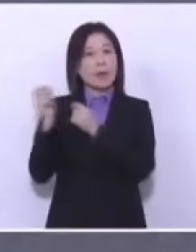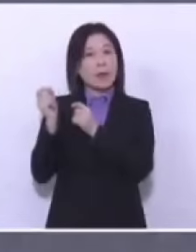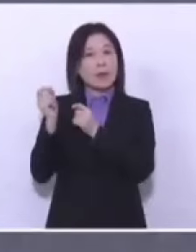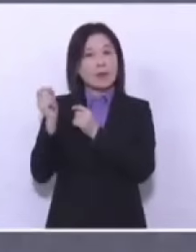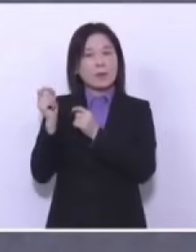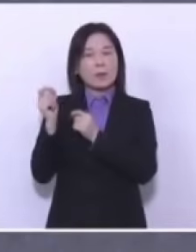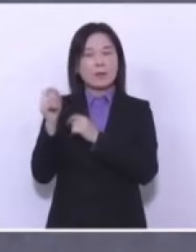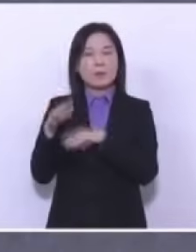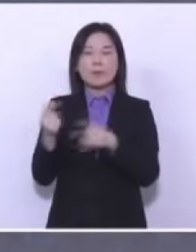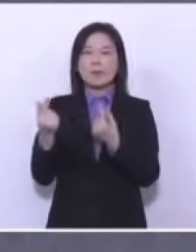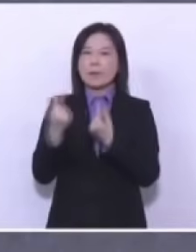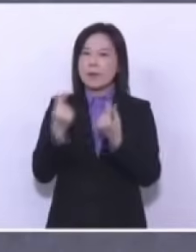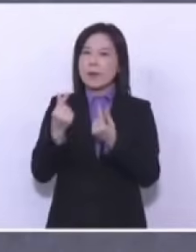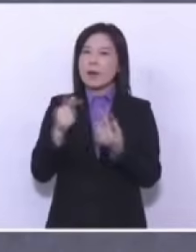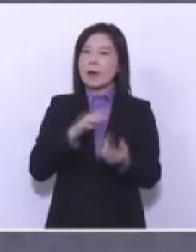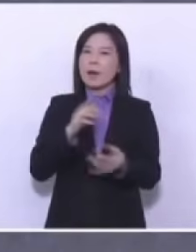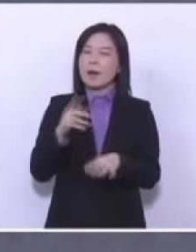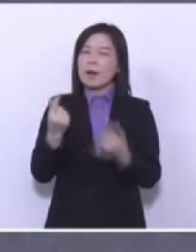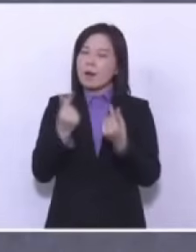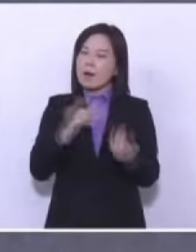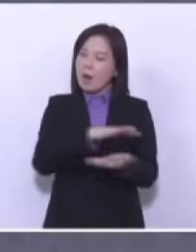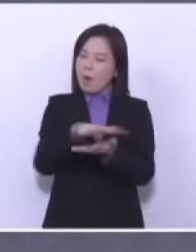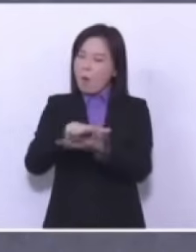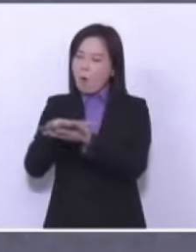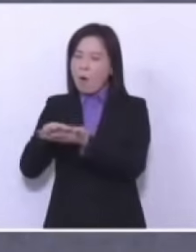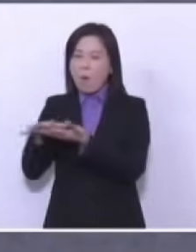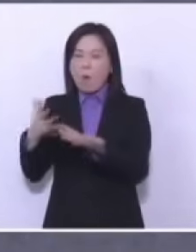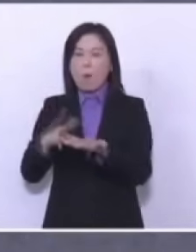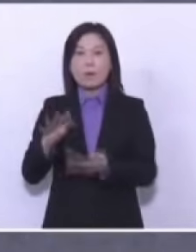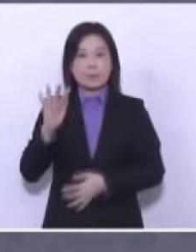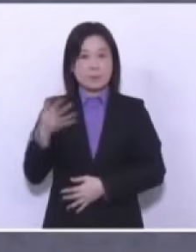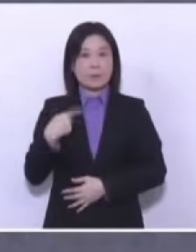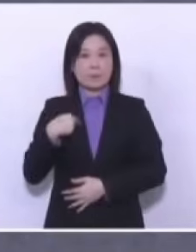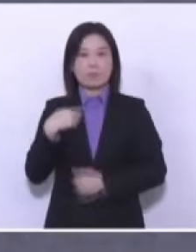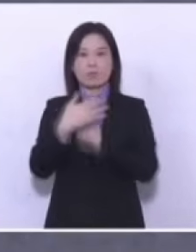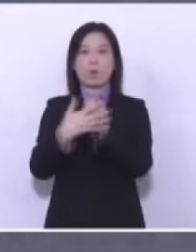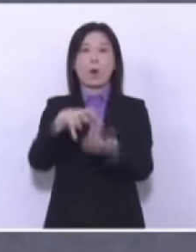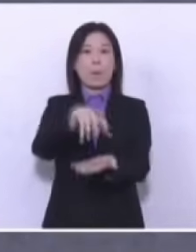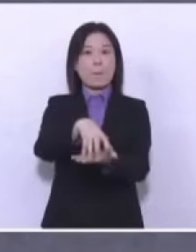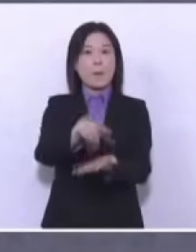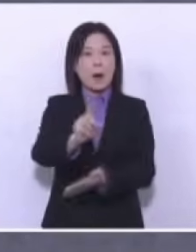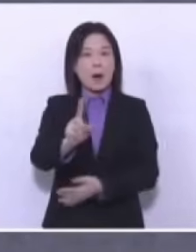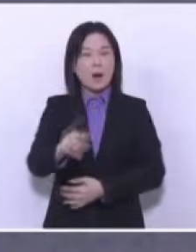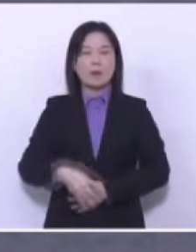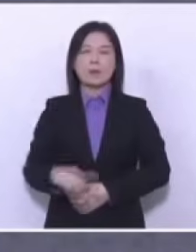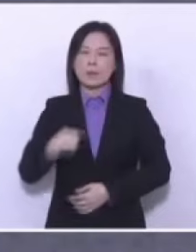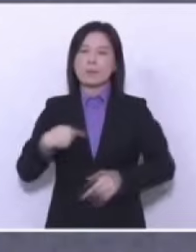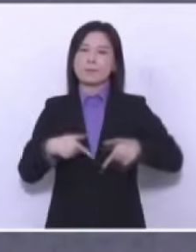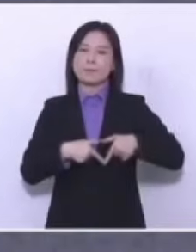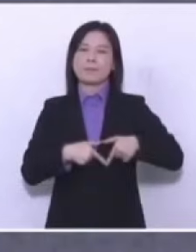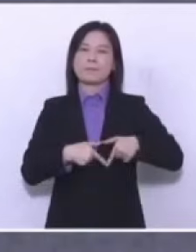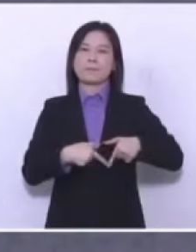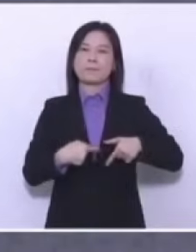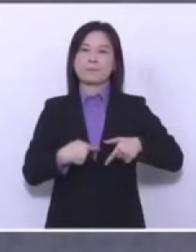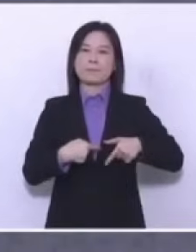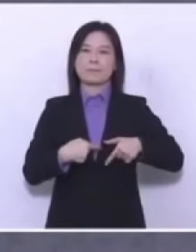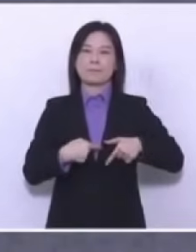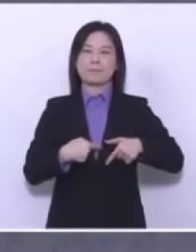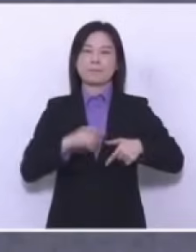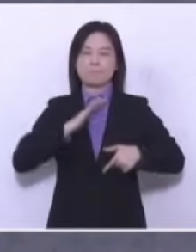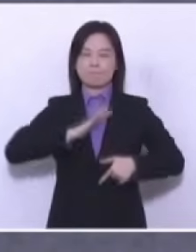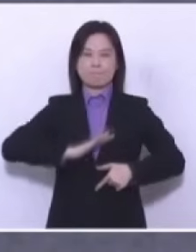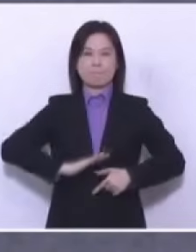看起来很紊乱、很混乱，但是我跟大家保证，我的内心依然非常镇